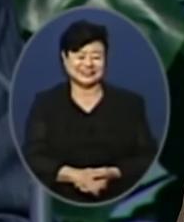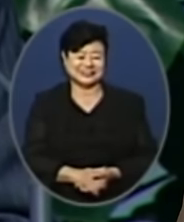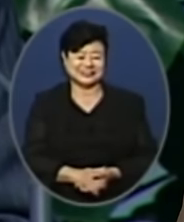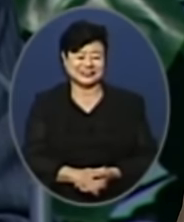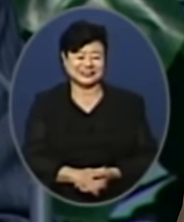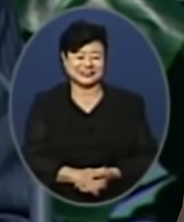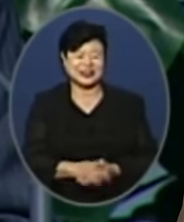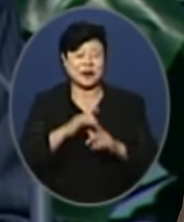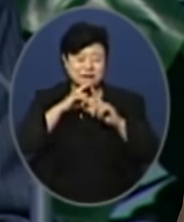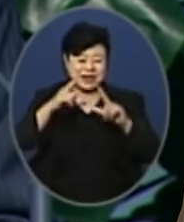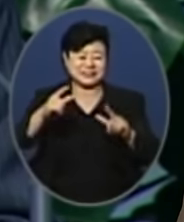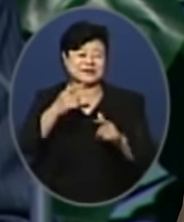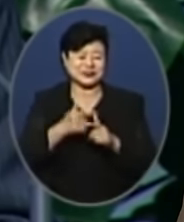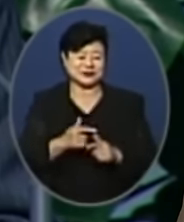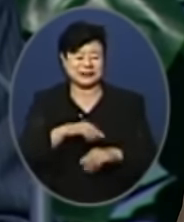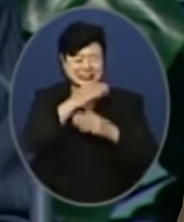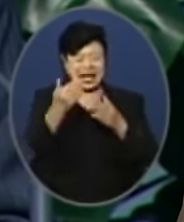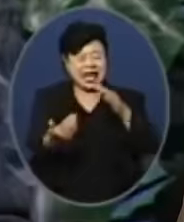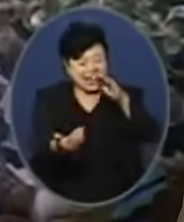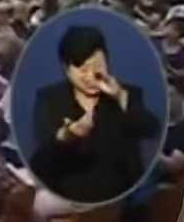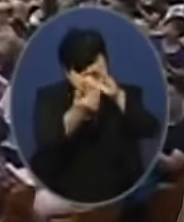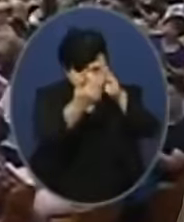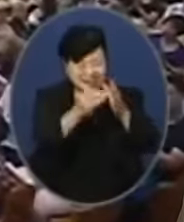이루었다고 세상에 떴습니까?